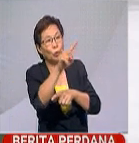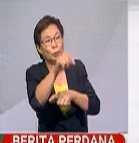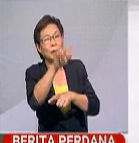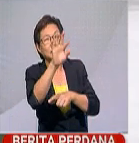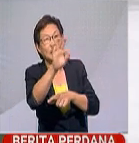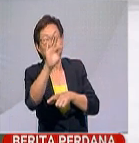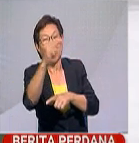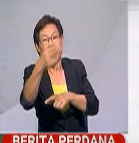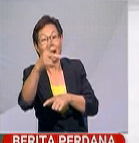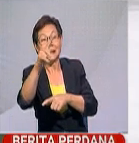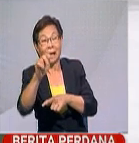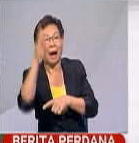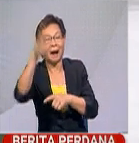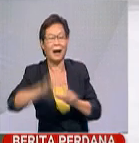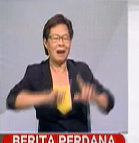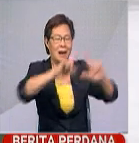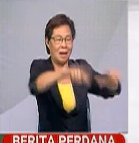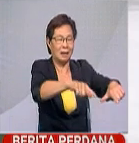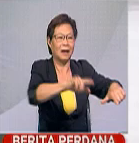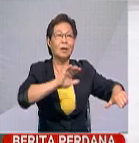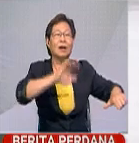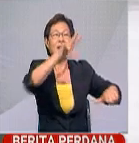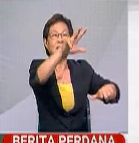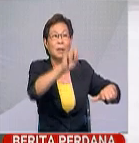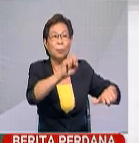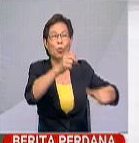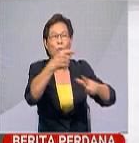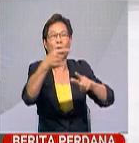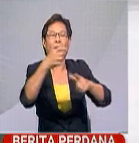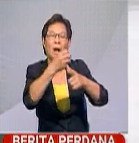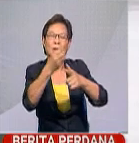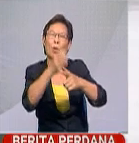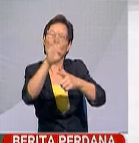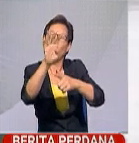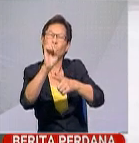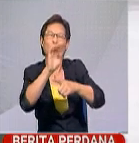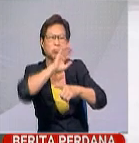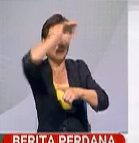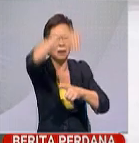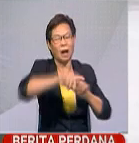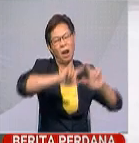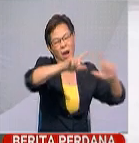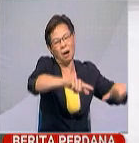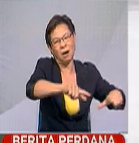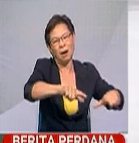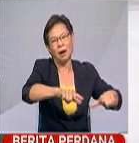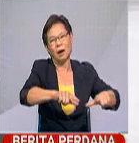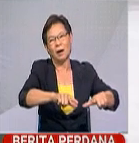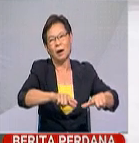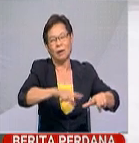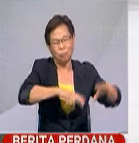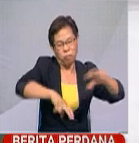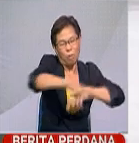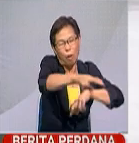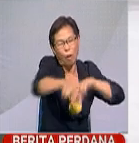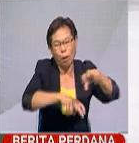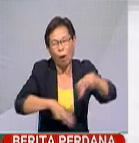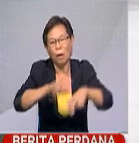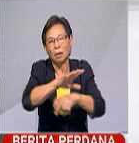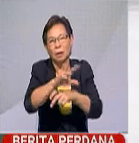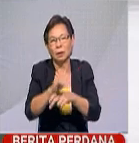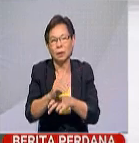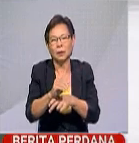72.99 hektar itu akan menempatkan kira-kira 30 hingga 40 ekor gajah meliputi kawasan keliarannya termasuk